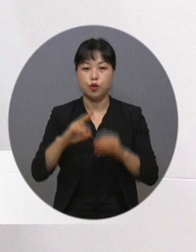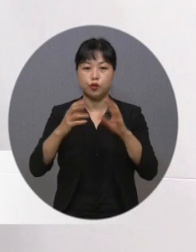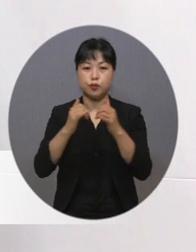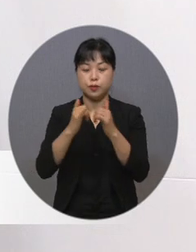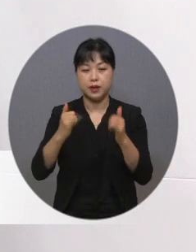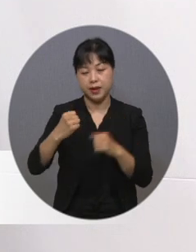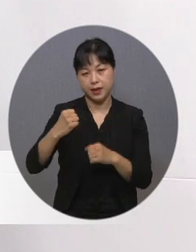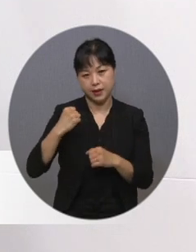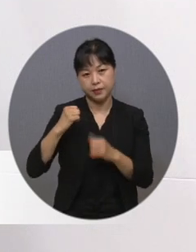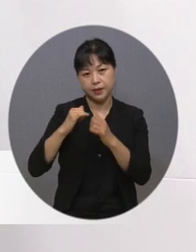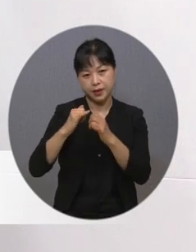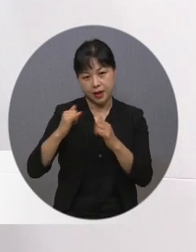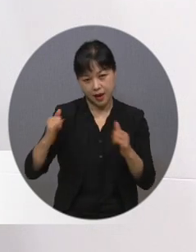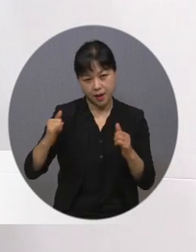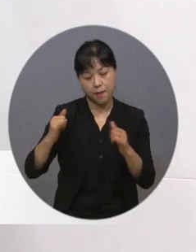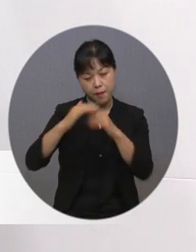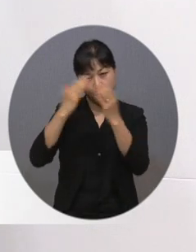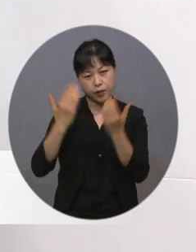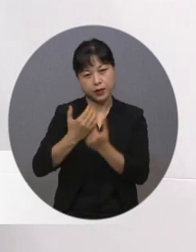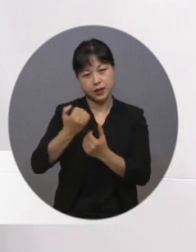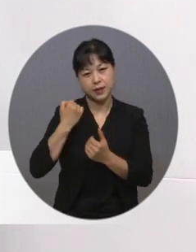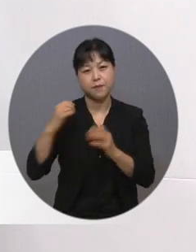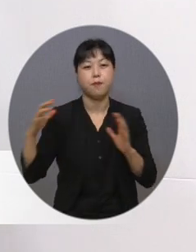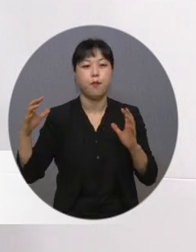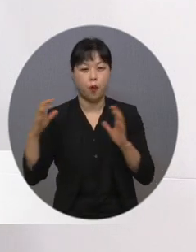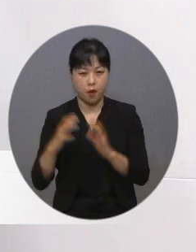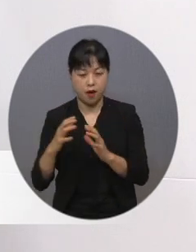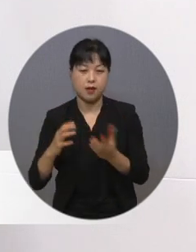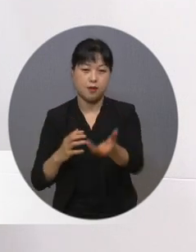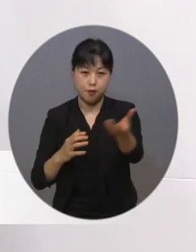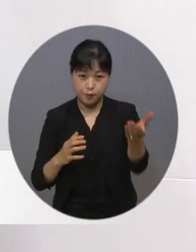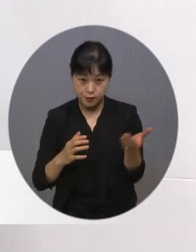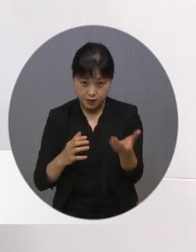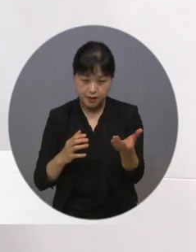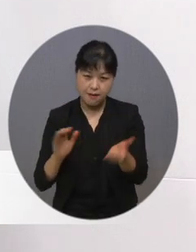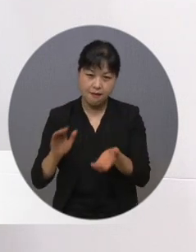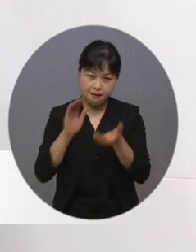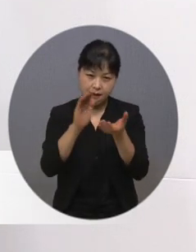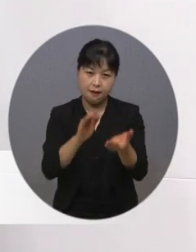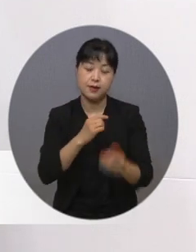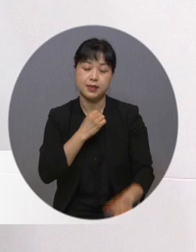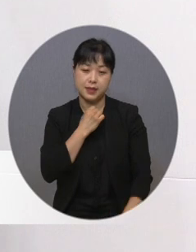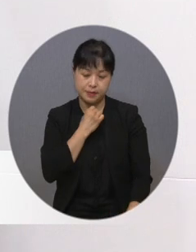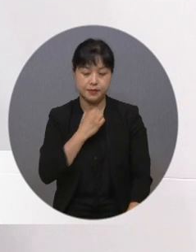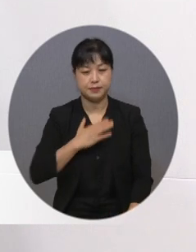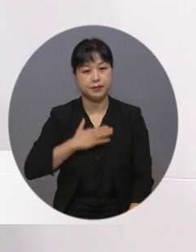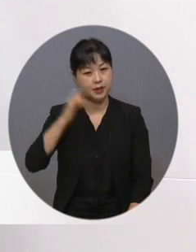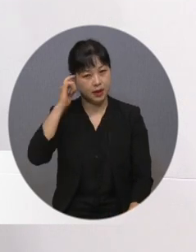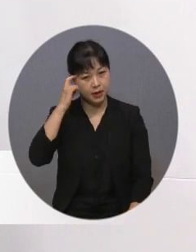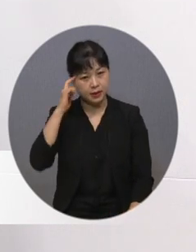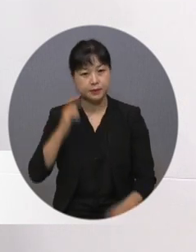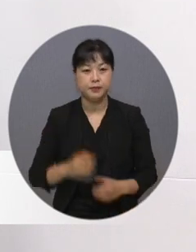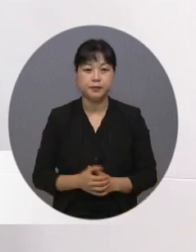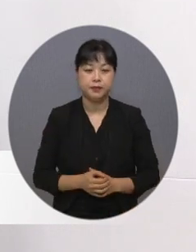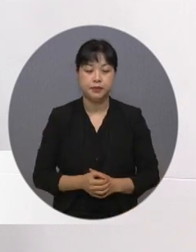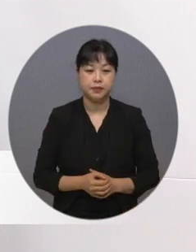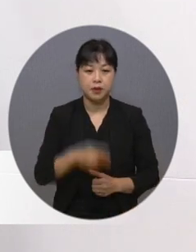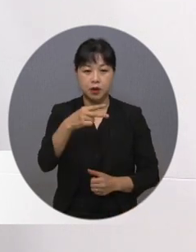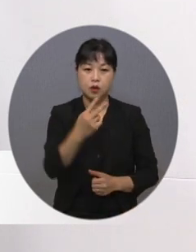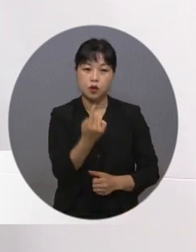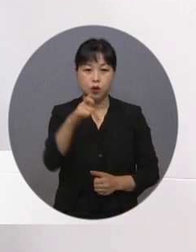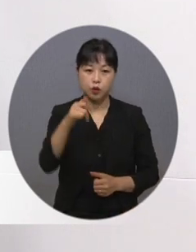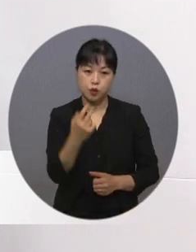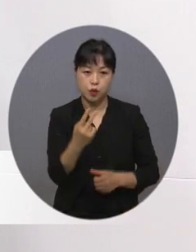구성원의 힘을 모아서 여러분께 정말 힘을 전달하고 싶은 것이 제 생각입니다.